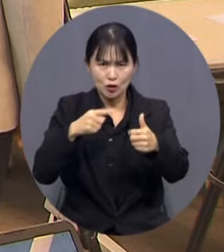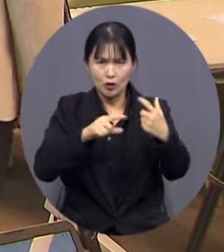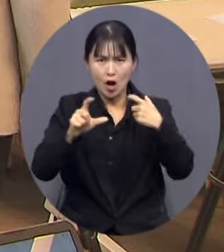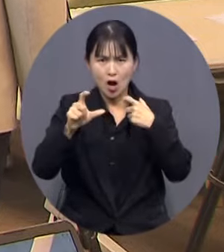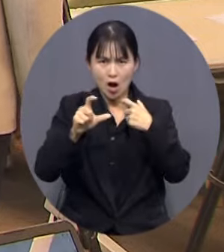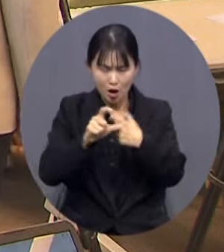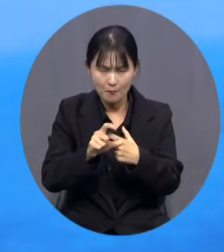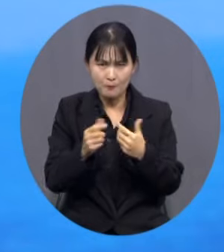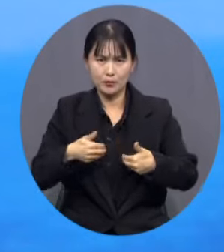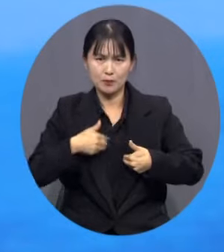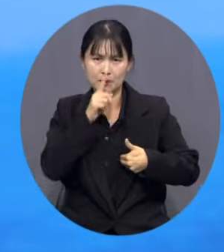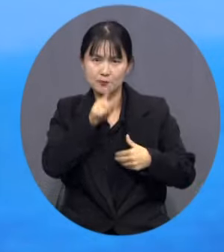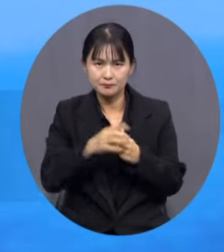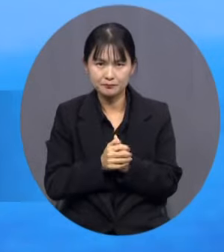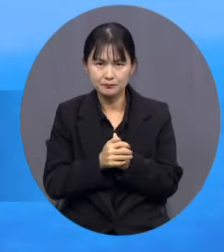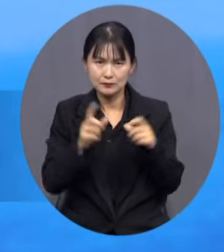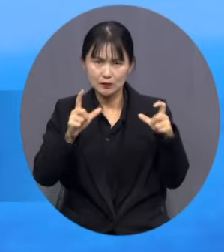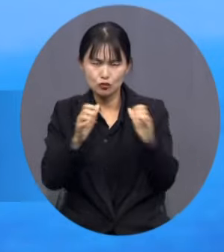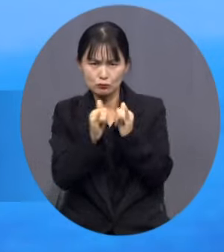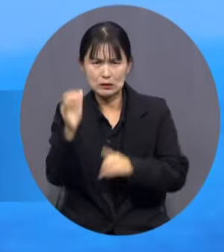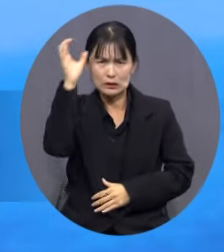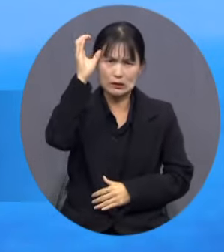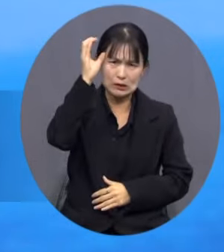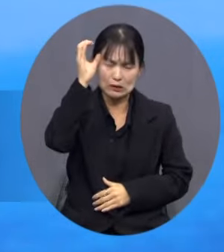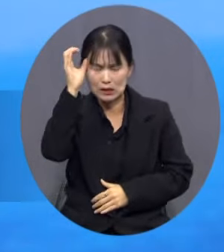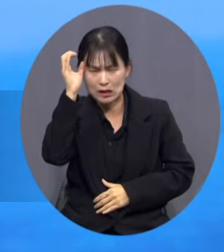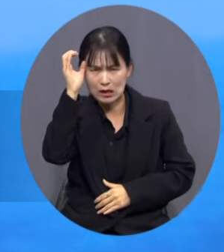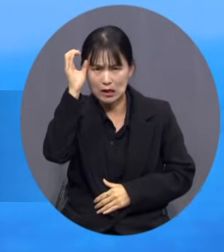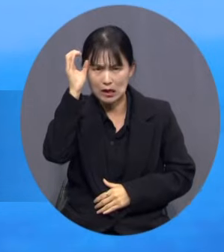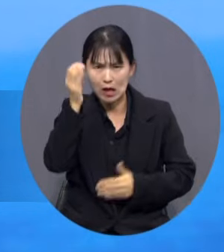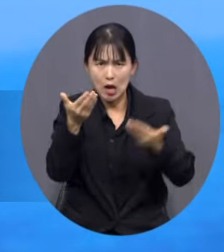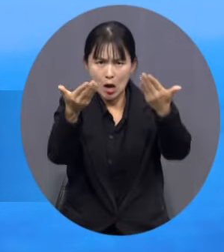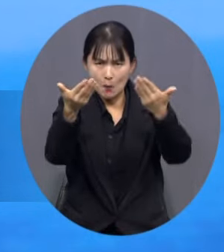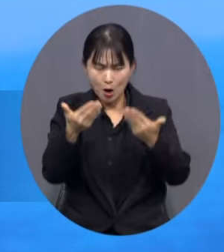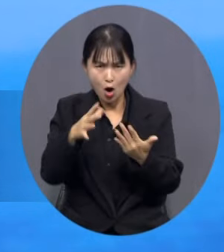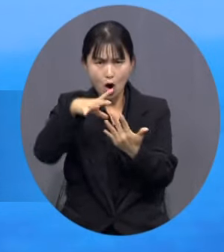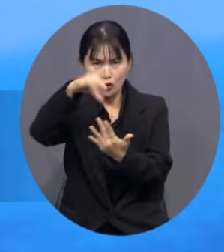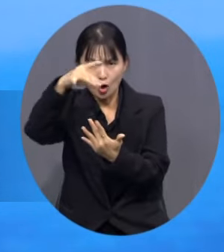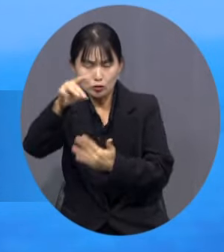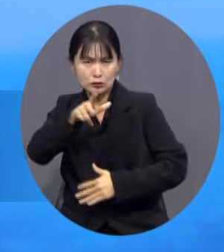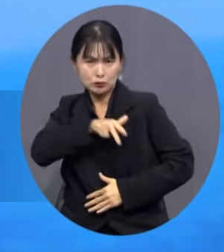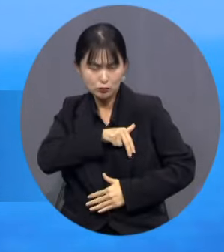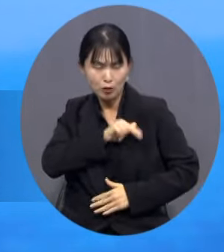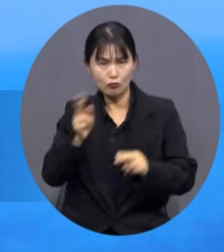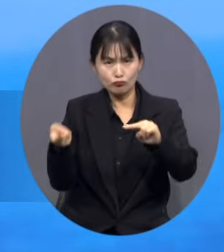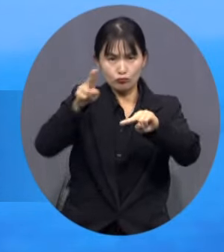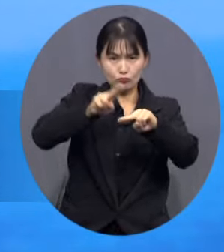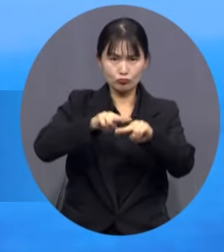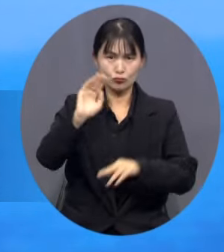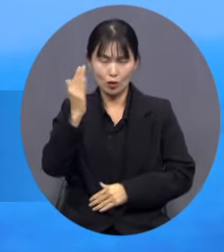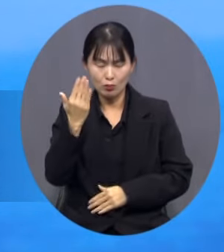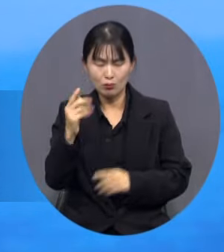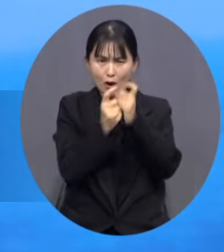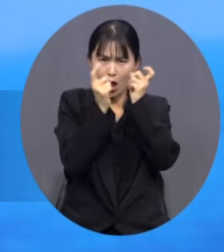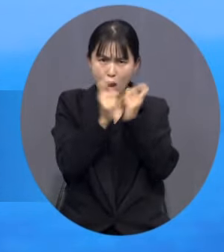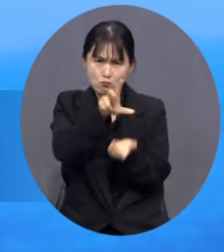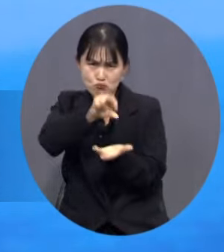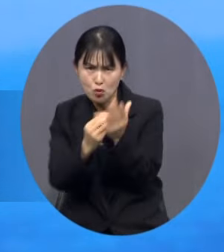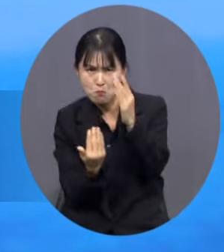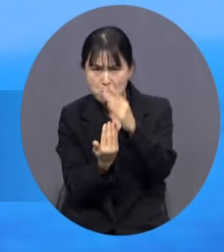강화하겠다고 약속했습니다. 지역 주민의 기대를 한 몸에 받고 선출직 의원이 됐지 않습니까? 그러나 이제 개인적인